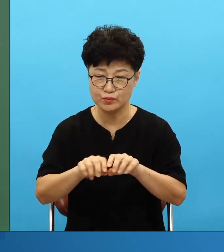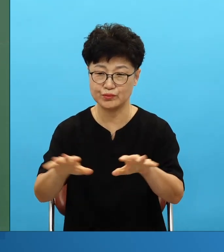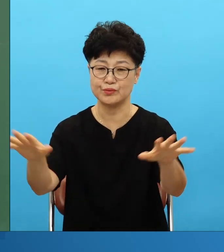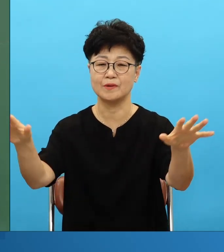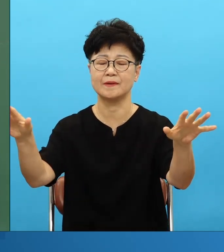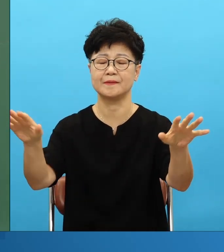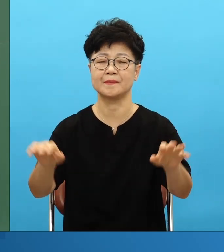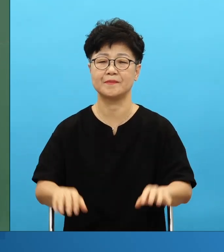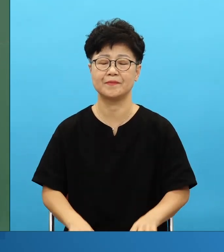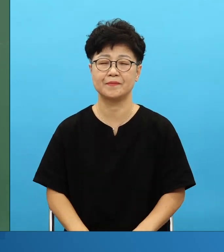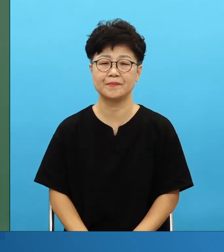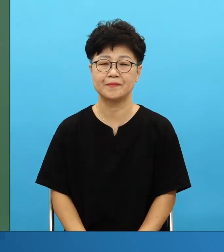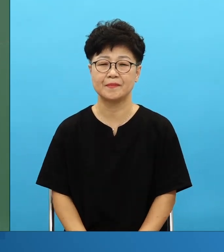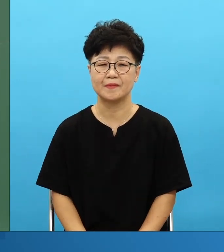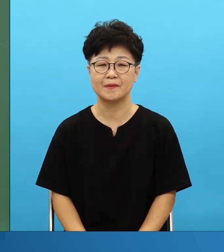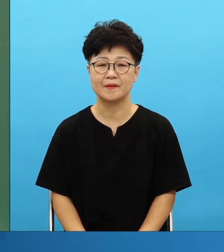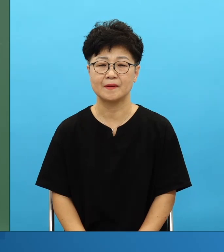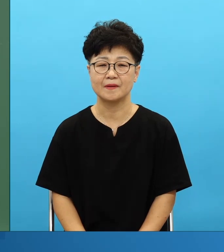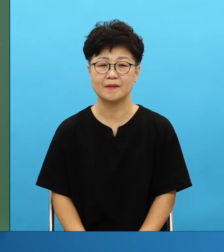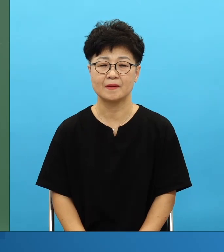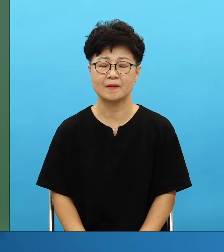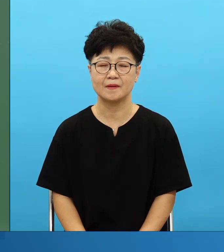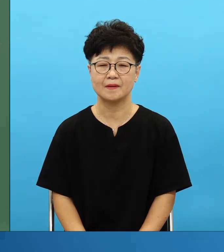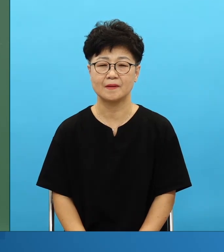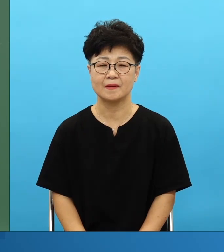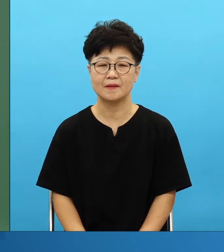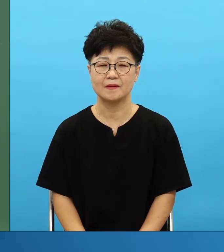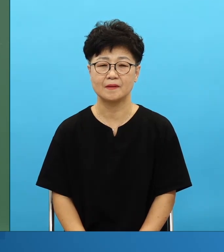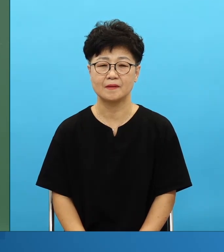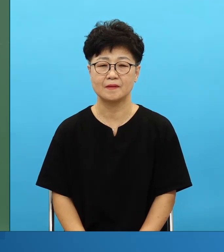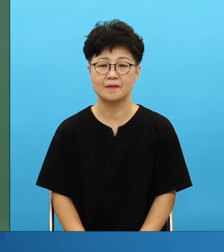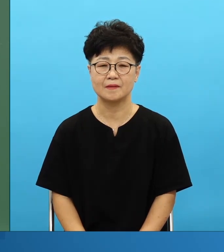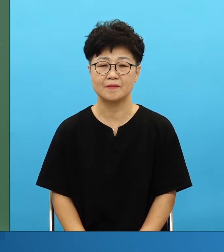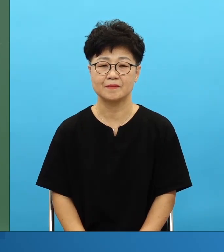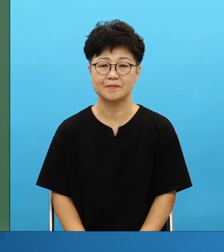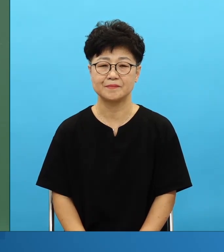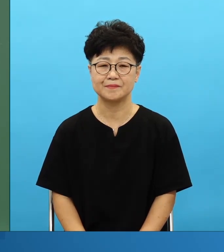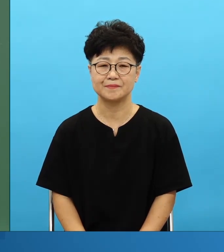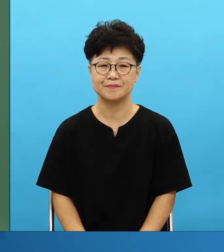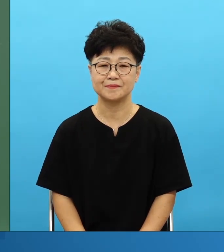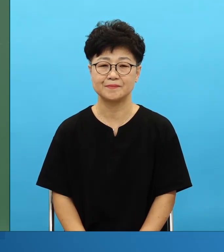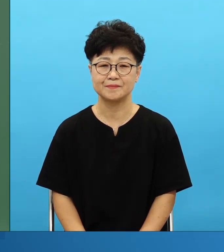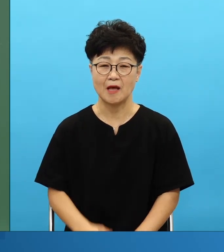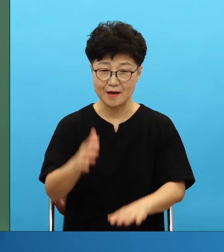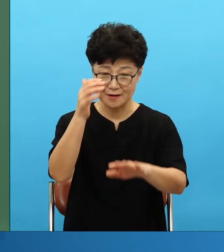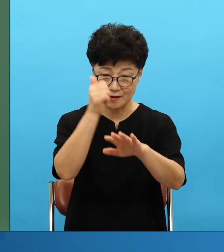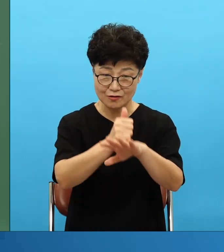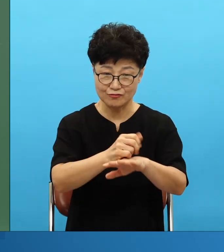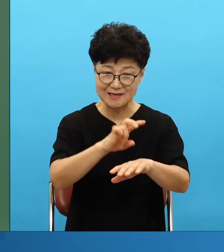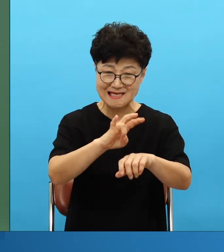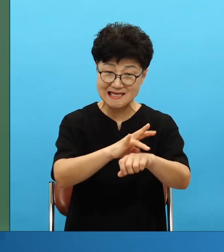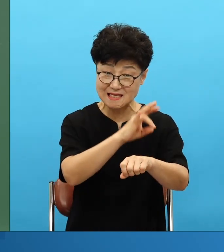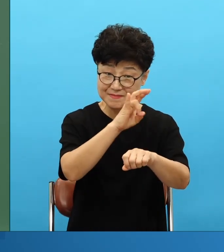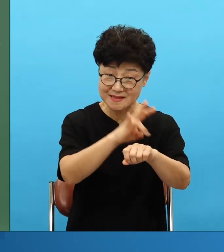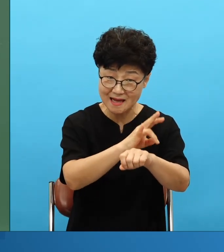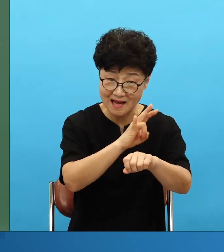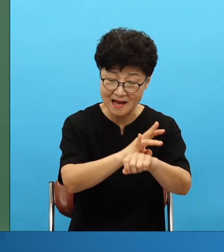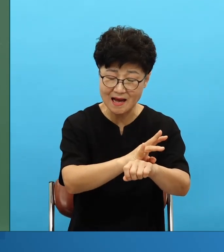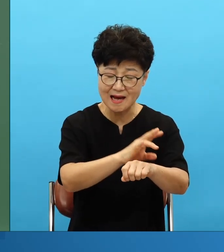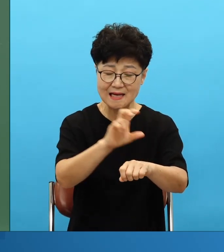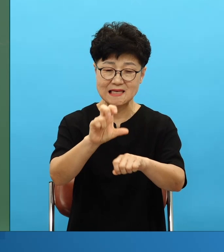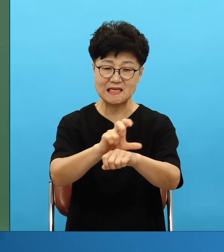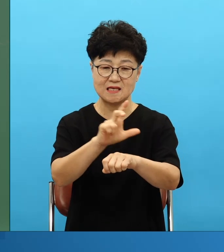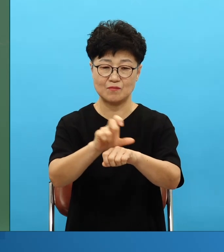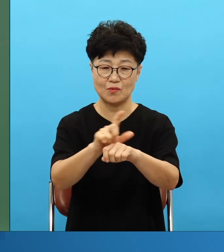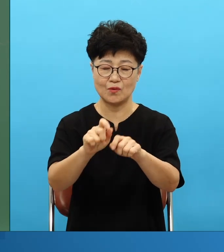네. 이 부분이 사실은 이렇게 돼버리면 이제 끝나는 거죠. And honestly, you take that and you make it 24 hours, 25 hours,